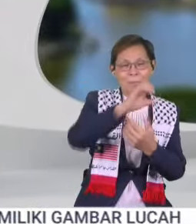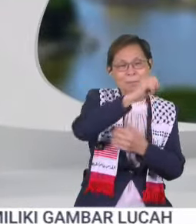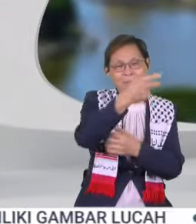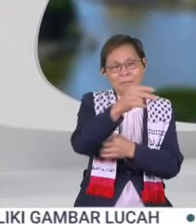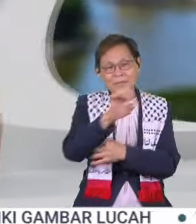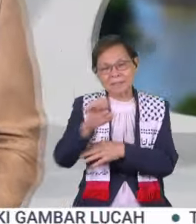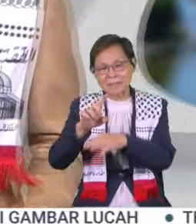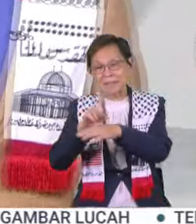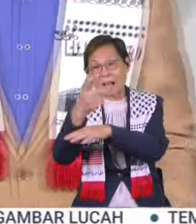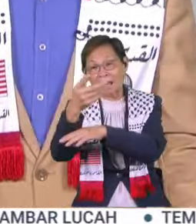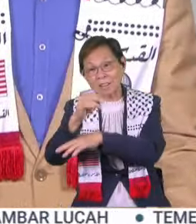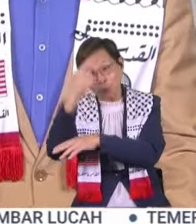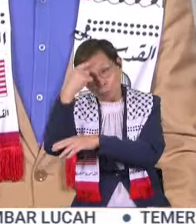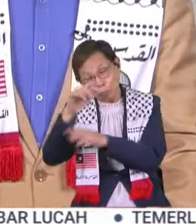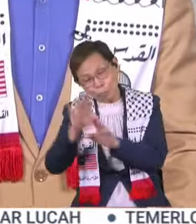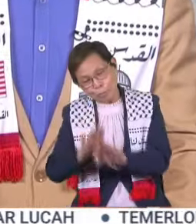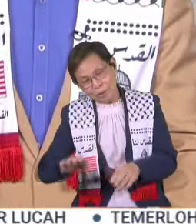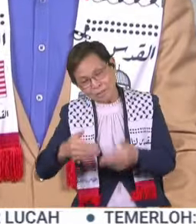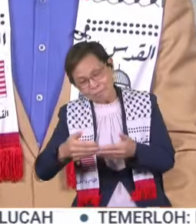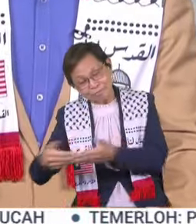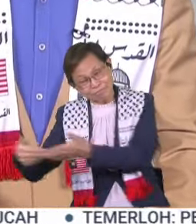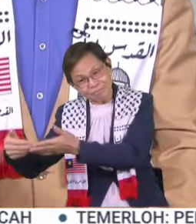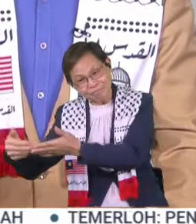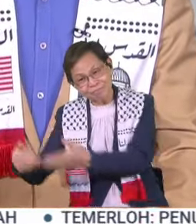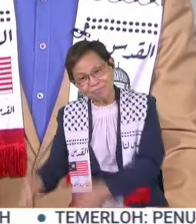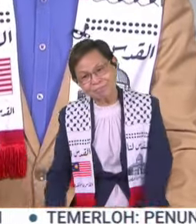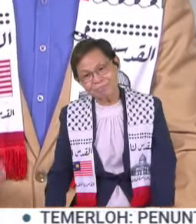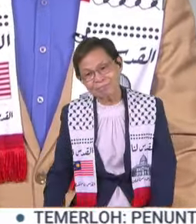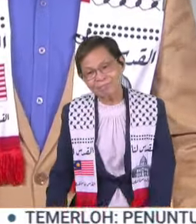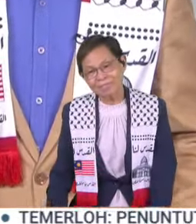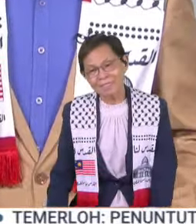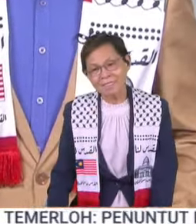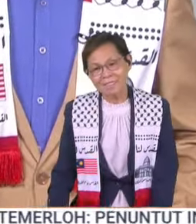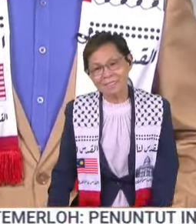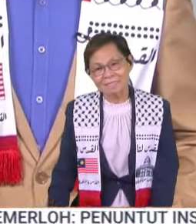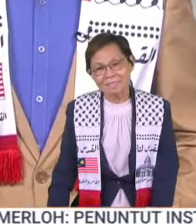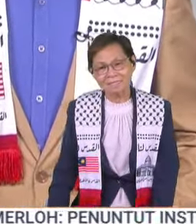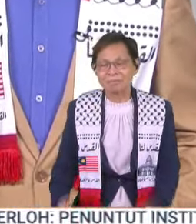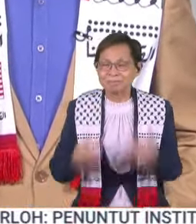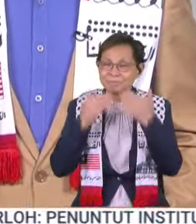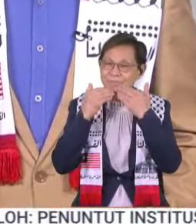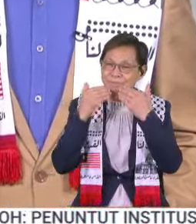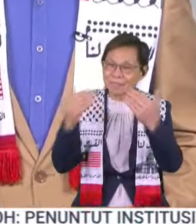bersama Sahih di Angkasa Puri untuk berita seterusnya. Sahih, silakan. Terima kasih, Bu Mah.